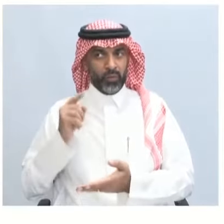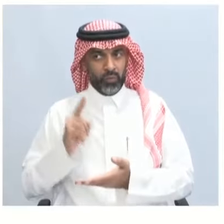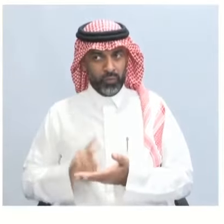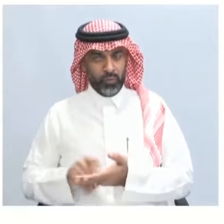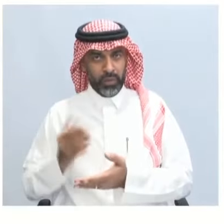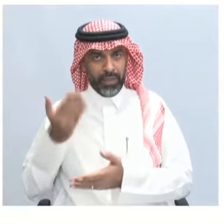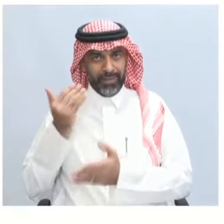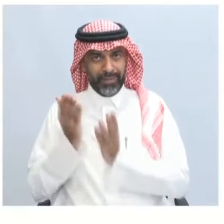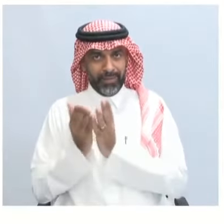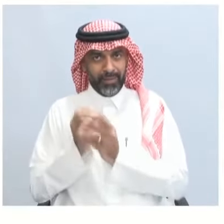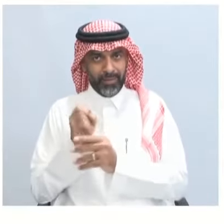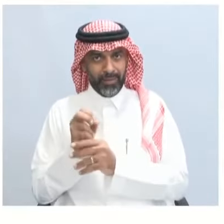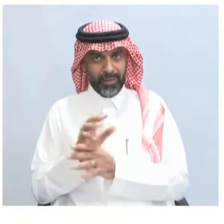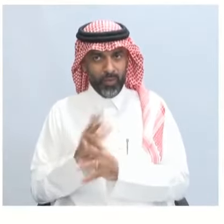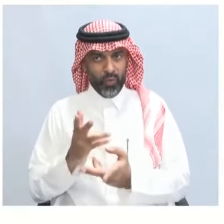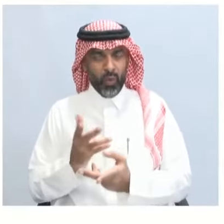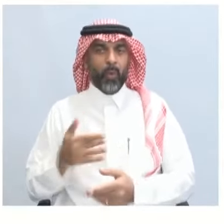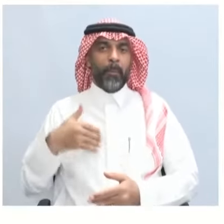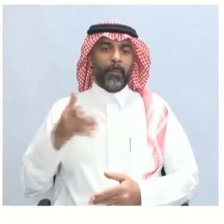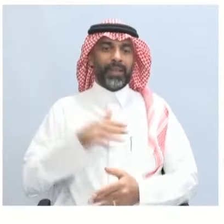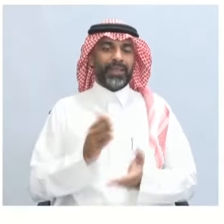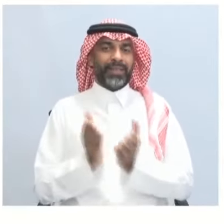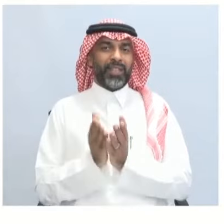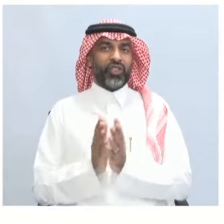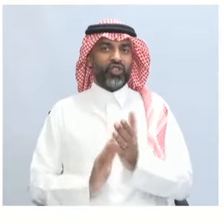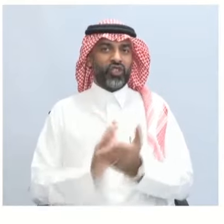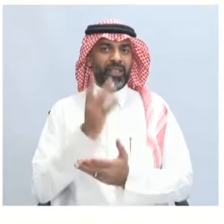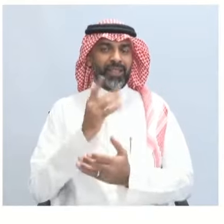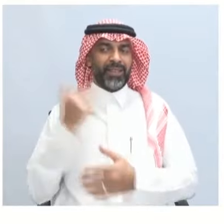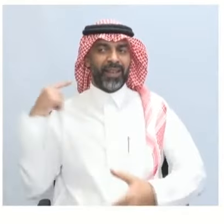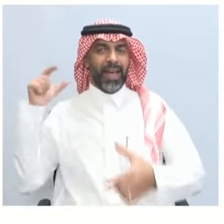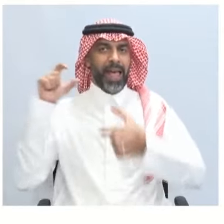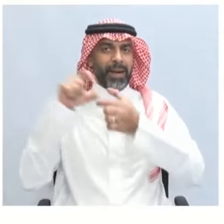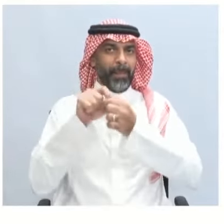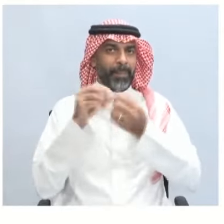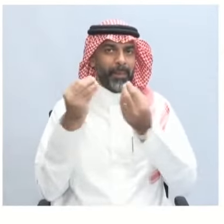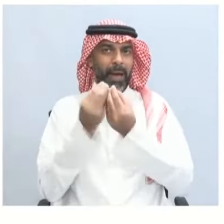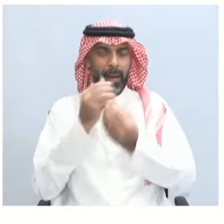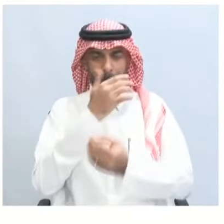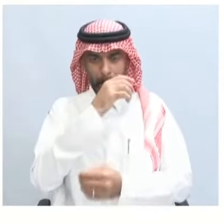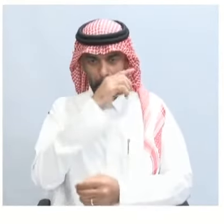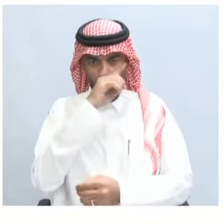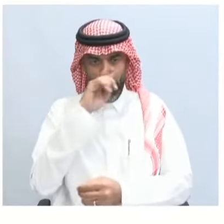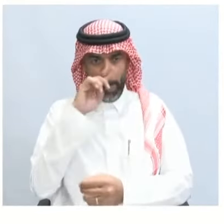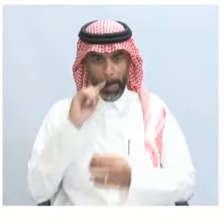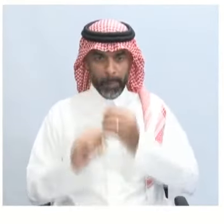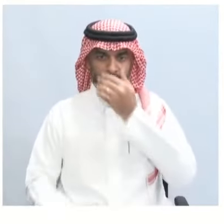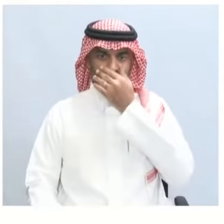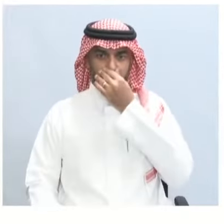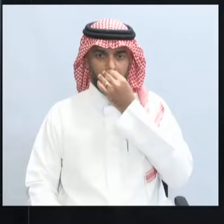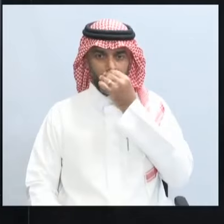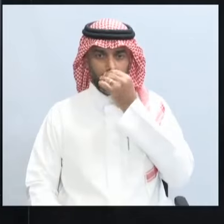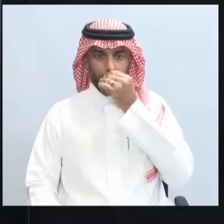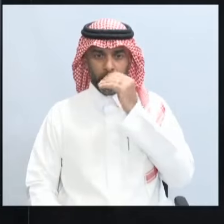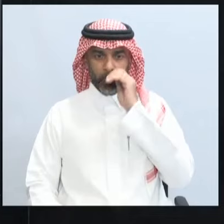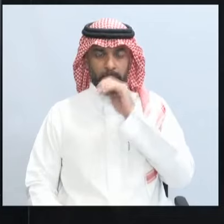ننطلق بعد ذلك الى درسنا الجديد وقد ربطنا الدرس السابق بهذا الدرس الجديد فلو سالتكم بعض الاسئله في الدرس